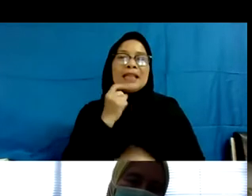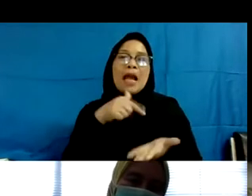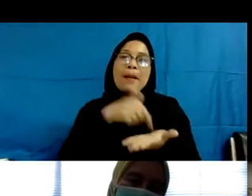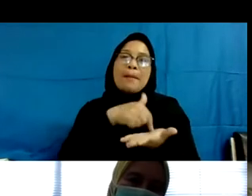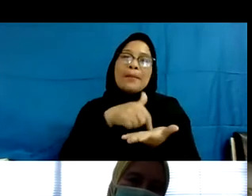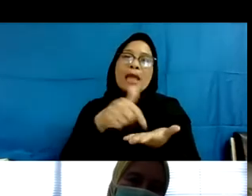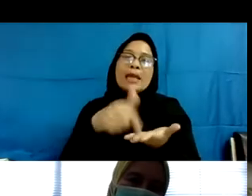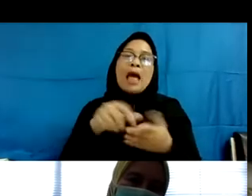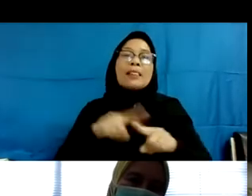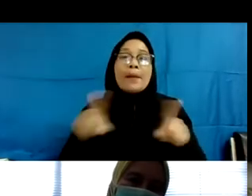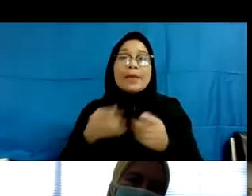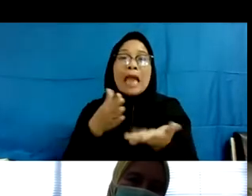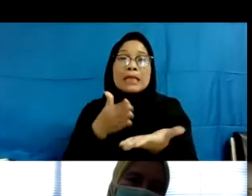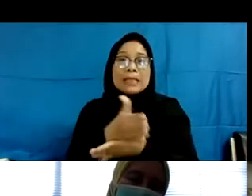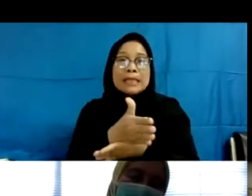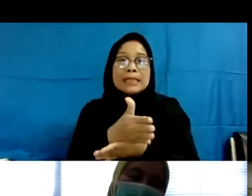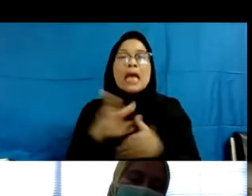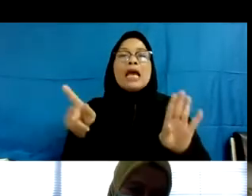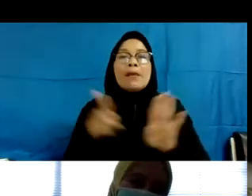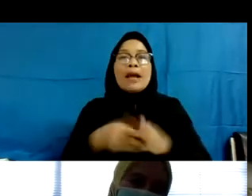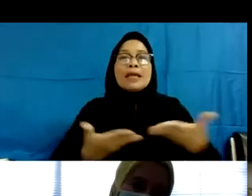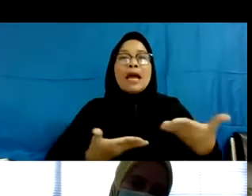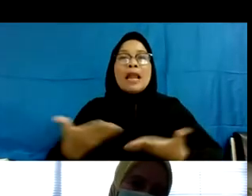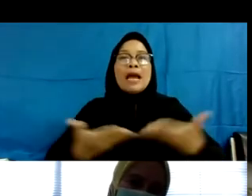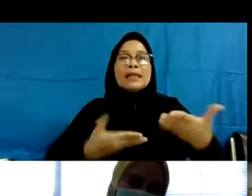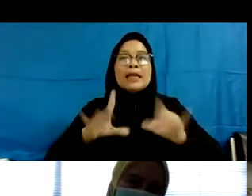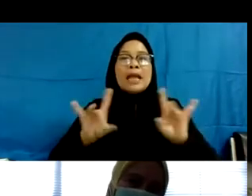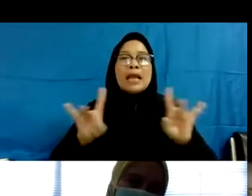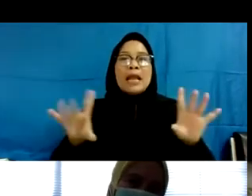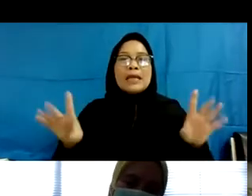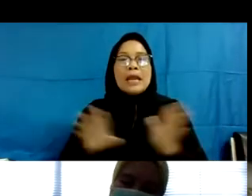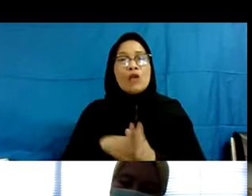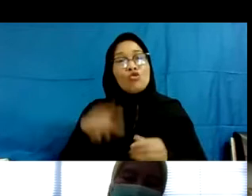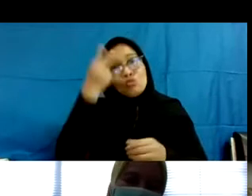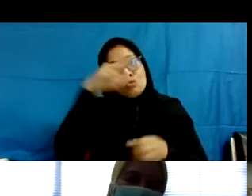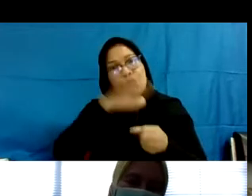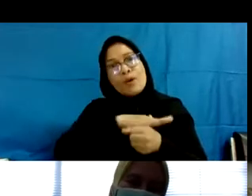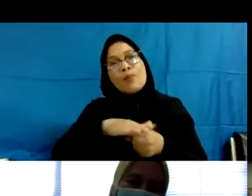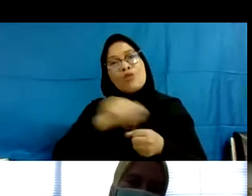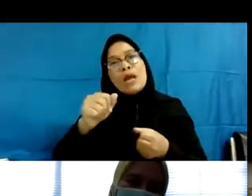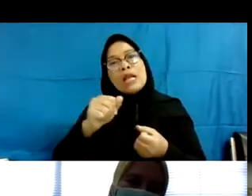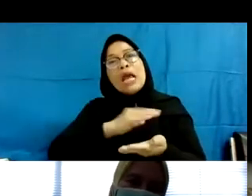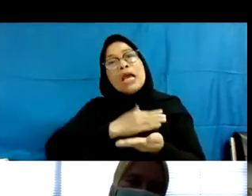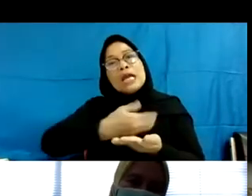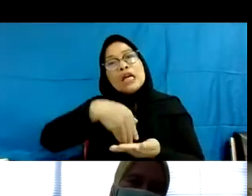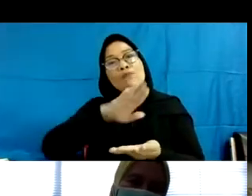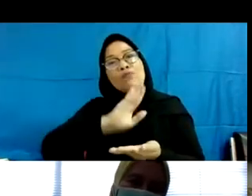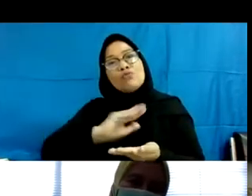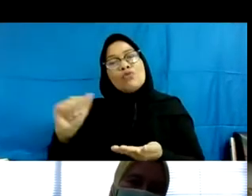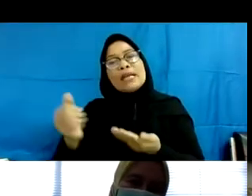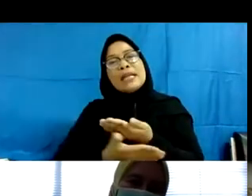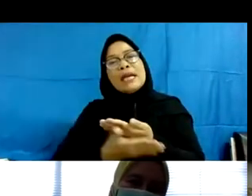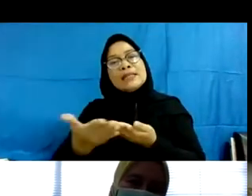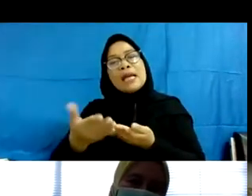juga akses kepada layanan-layanan lainnya seperti pemenuhan kebutuhan dasar, kemudian juga termasuk